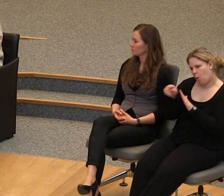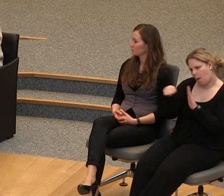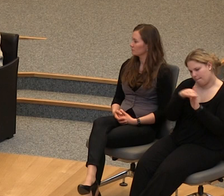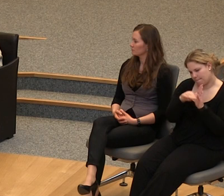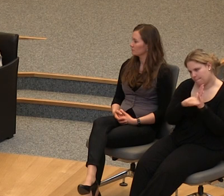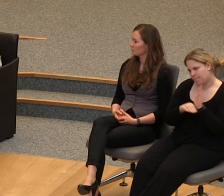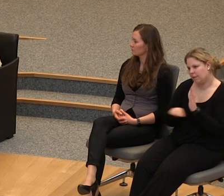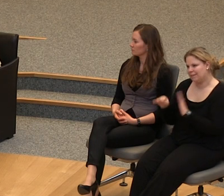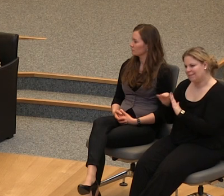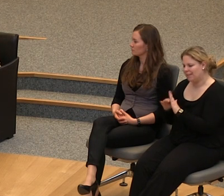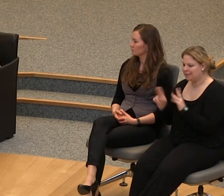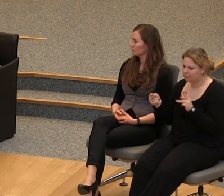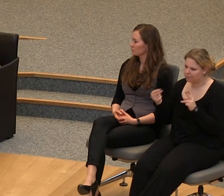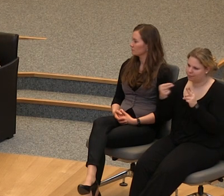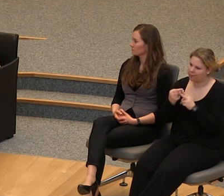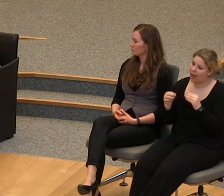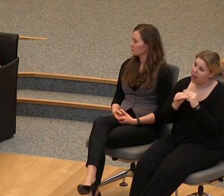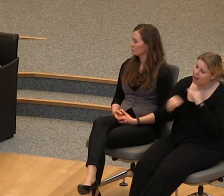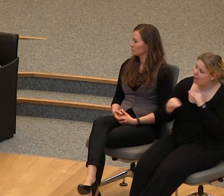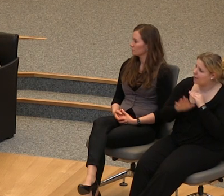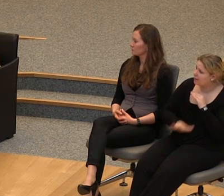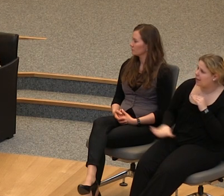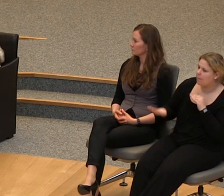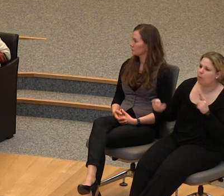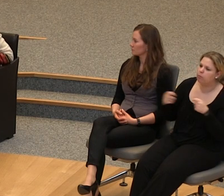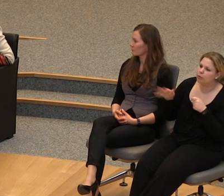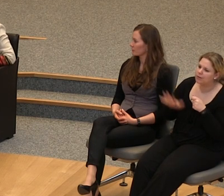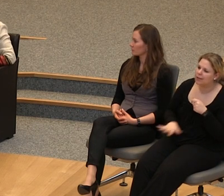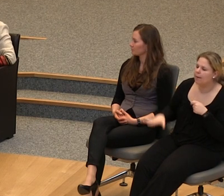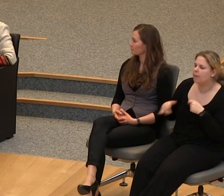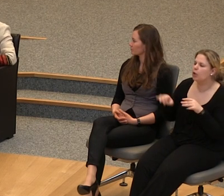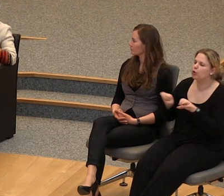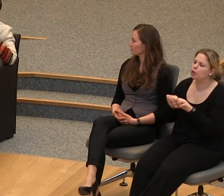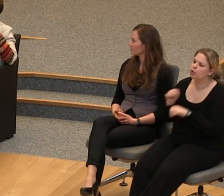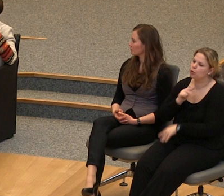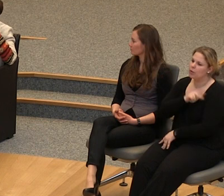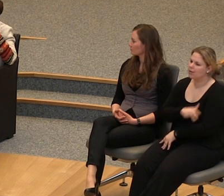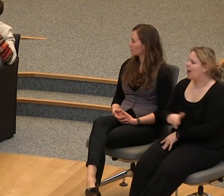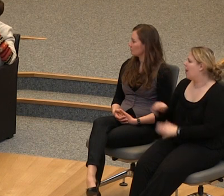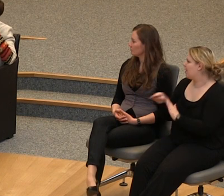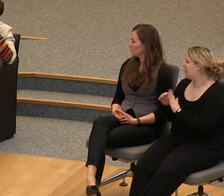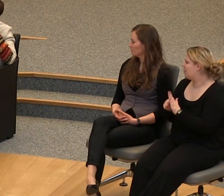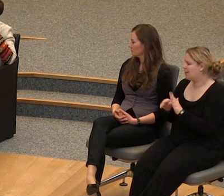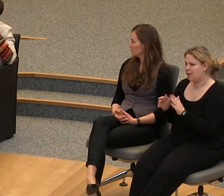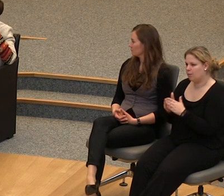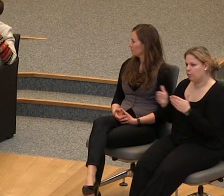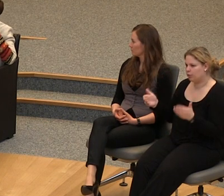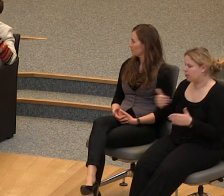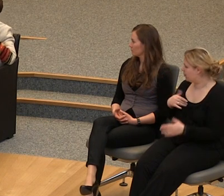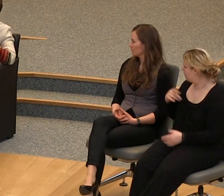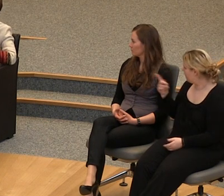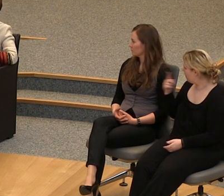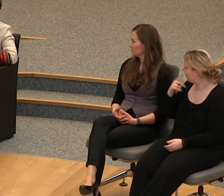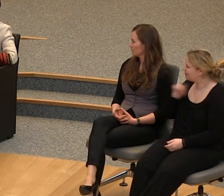auch auf Bundesebene, nämlich bei unseren Sozialgesetzbüchern. Horst Rehl. Ja, jetzt mache ich mal Werbung in